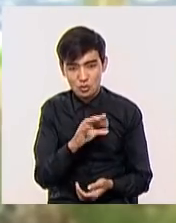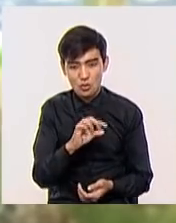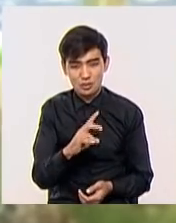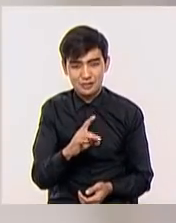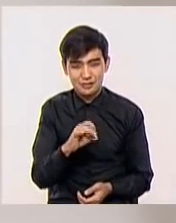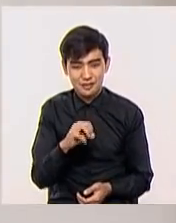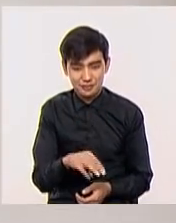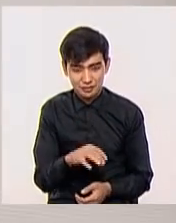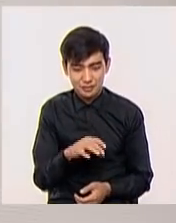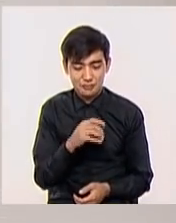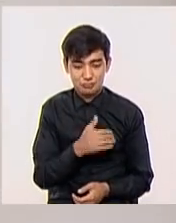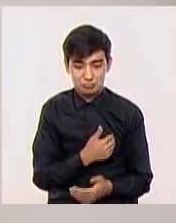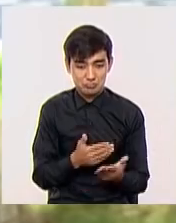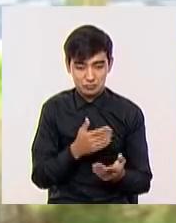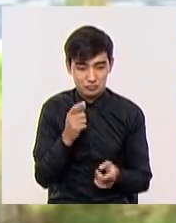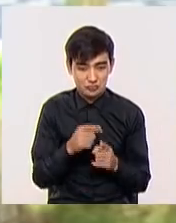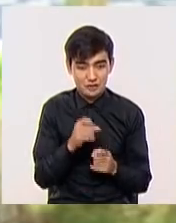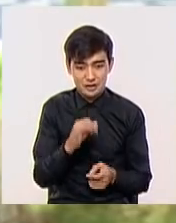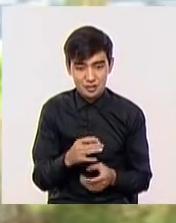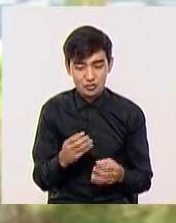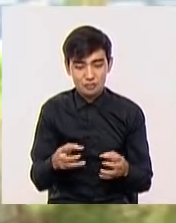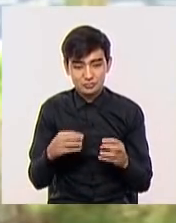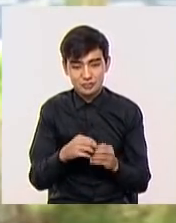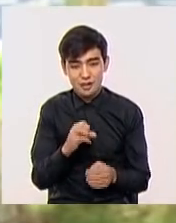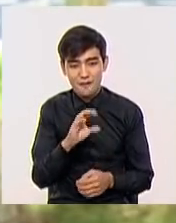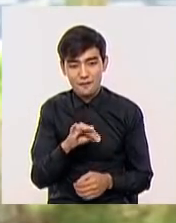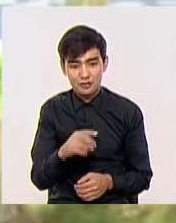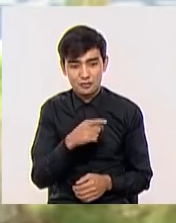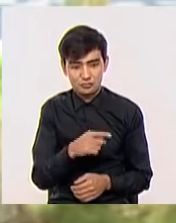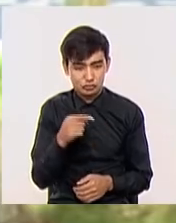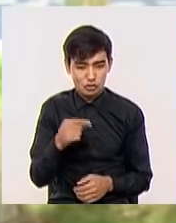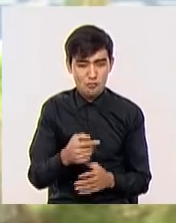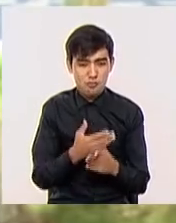айтып жатыр керек болса. Бір келіптер үйіме жүктеп, сен Ауғанстаннан пәленбай